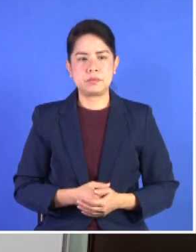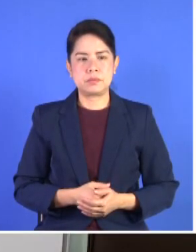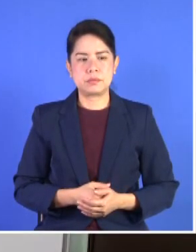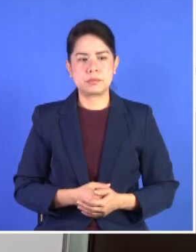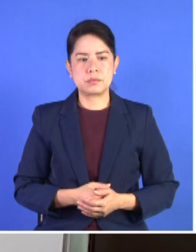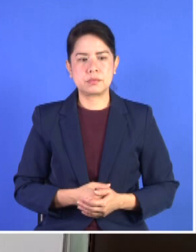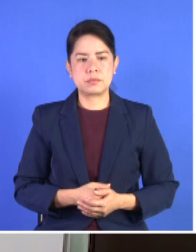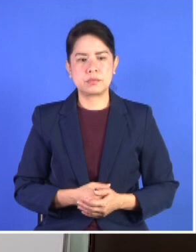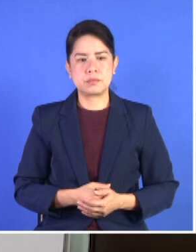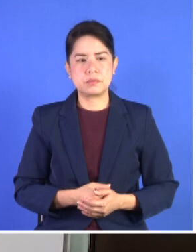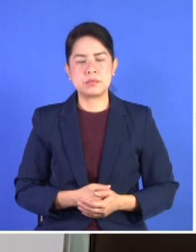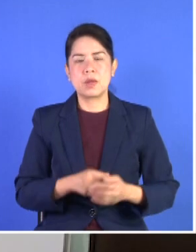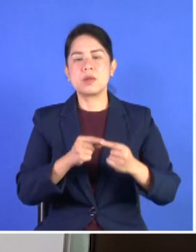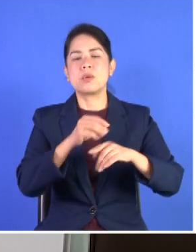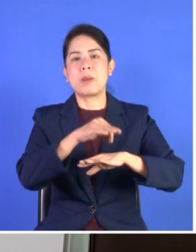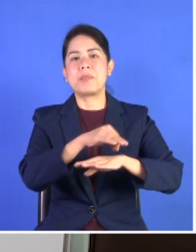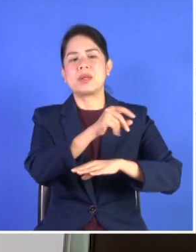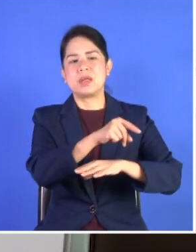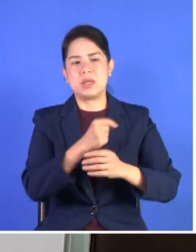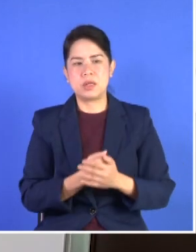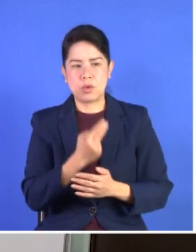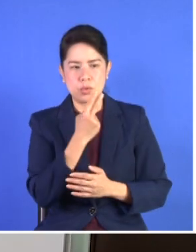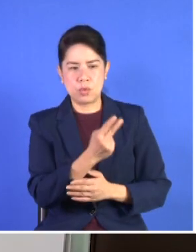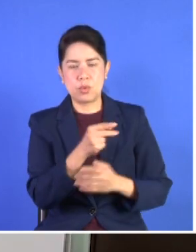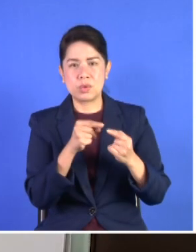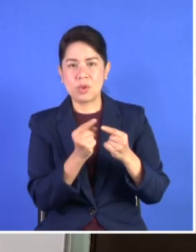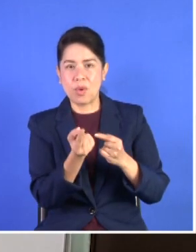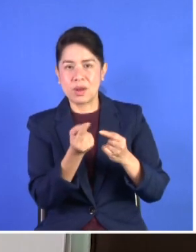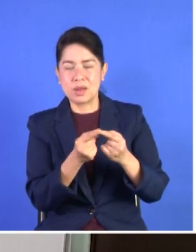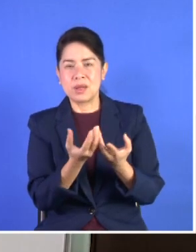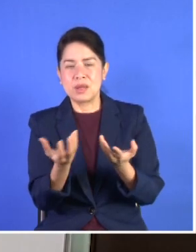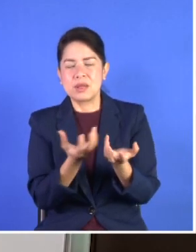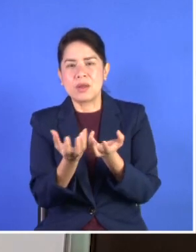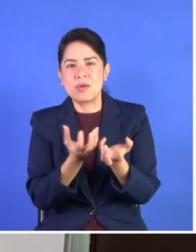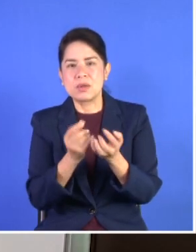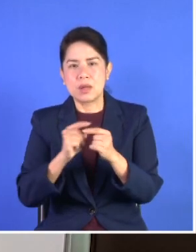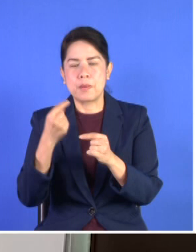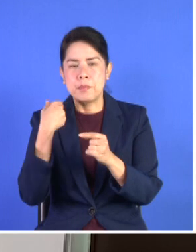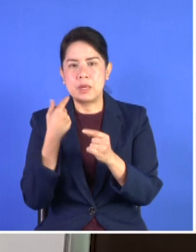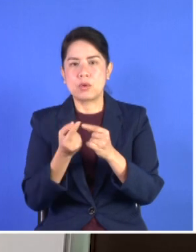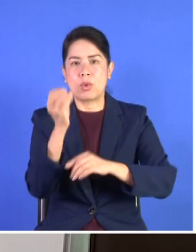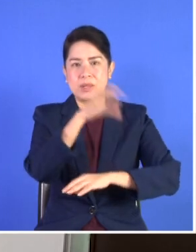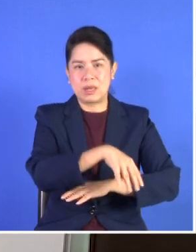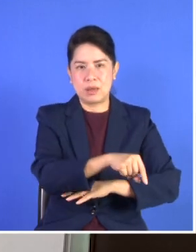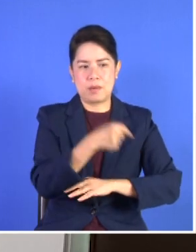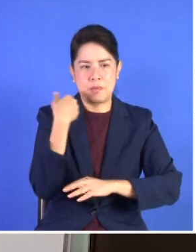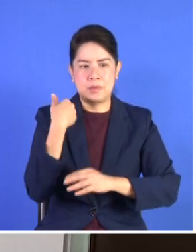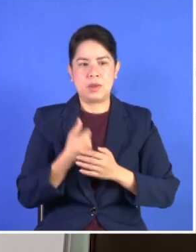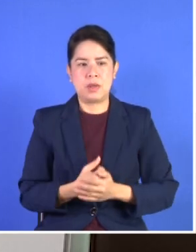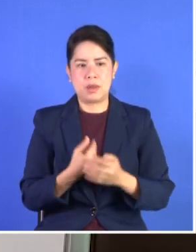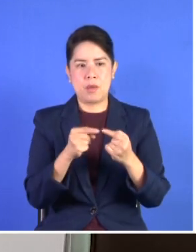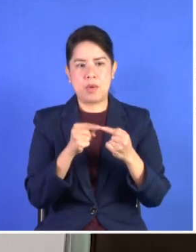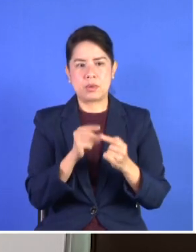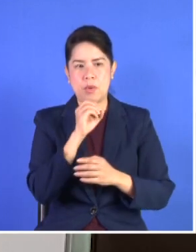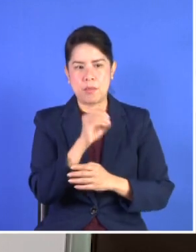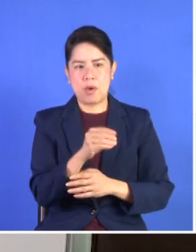บริเวณดังกล่าวเนี่ยจุดที่ทิ้งลงมาไม่ได้อยู่ในพื้นที่ที่เป็นเลนของผิวจราจรด้านล่างนะครับก็เป็นพื้นที่ที่เ